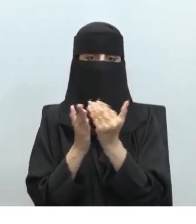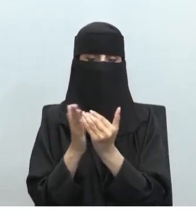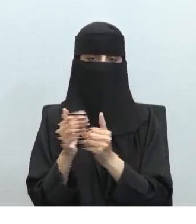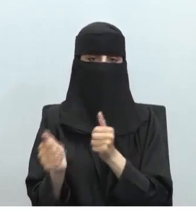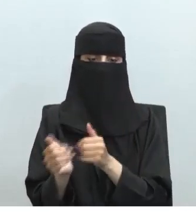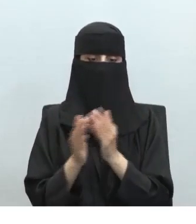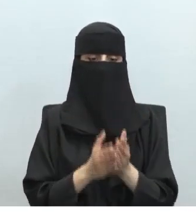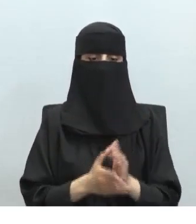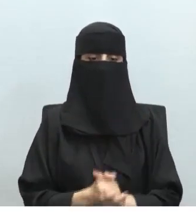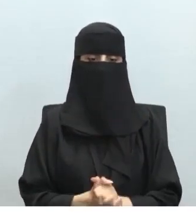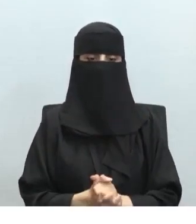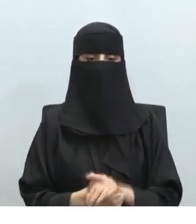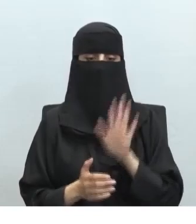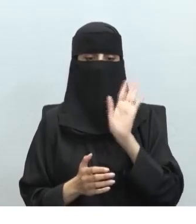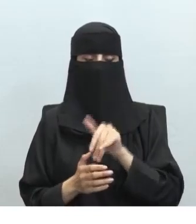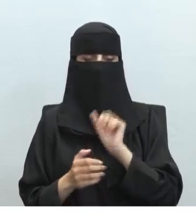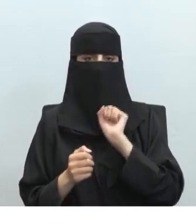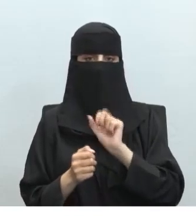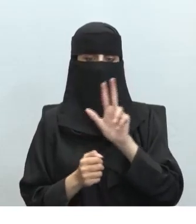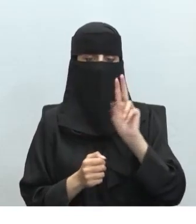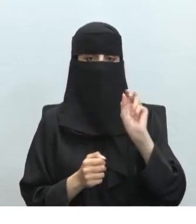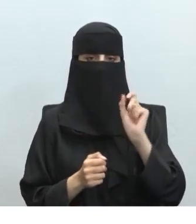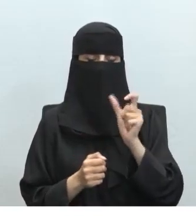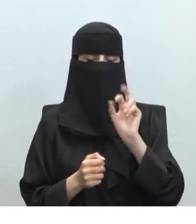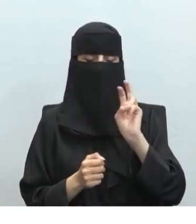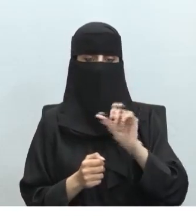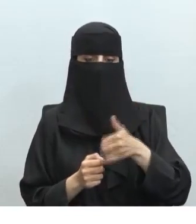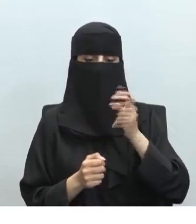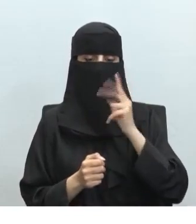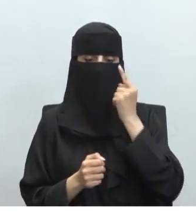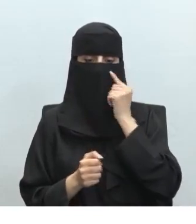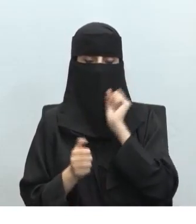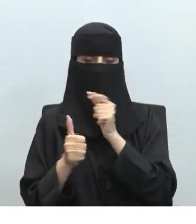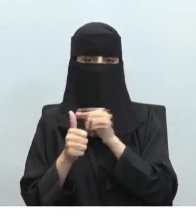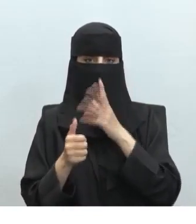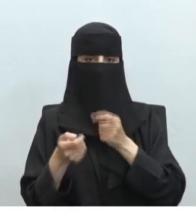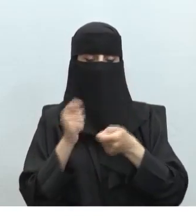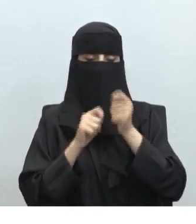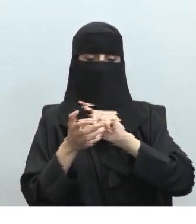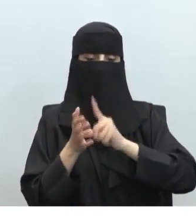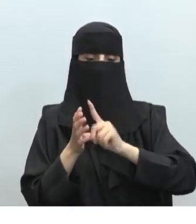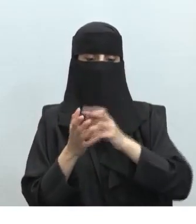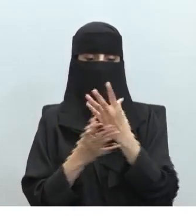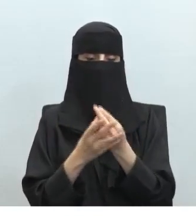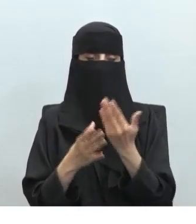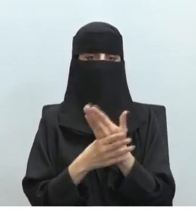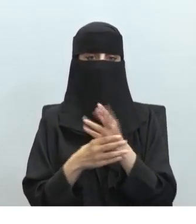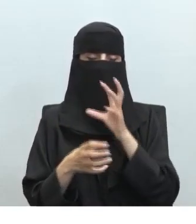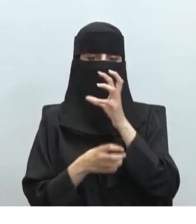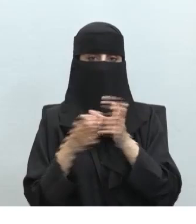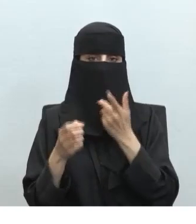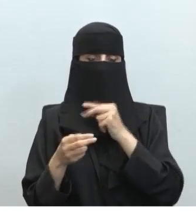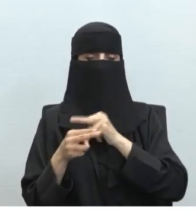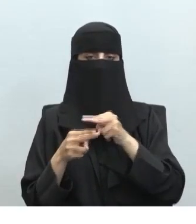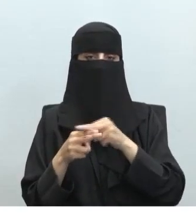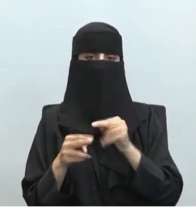هذا الجين ايضا تعرفنا على التقنيات الحيويه ذكرنا نقصد بها استعمال الهندسه الوراثيه لايجاد حلول